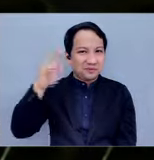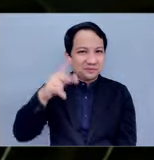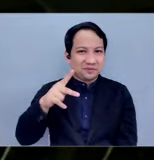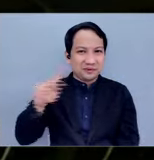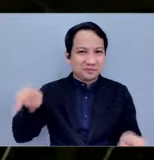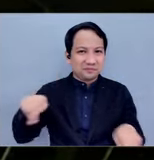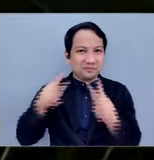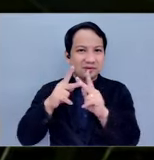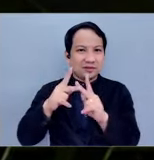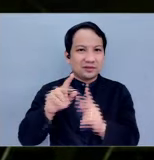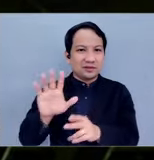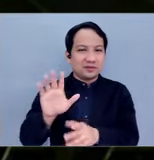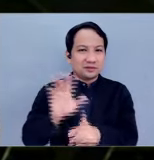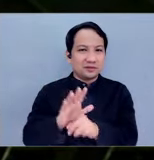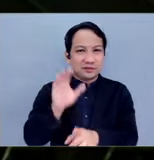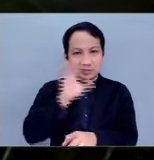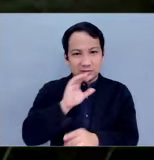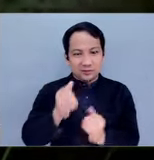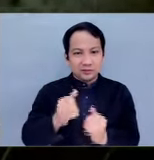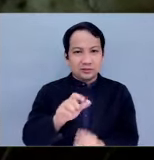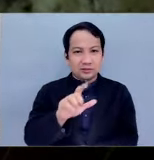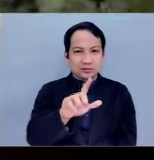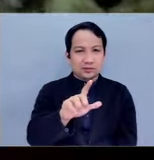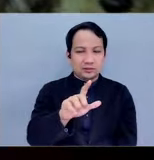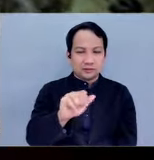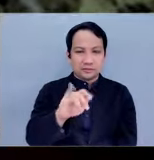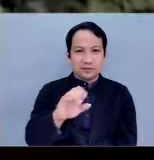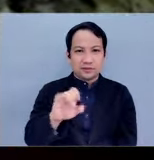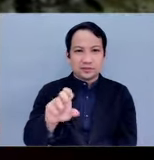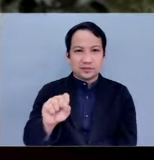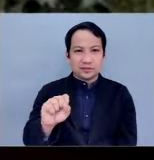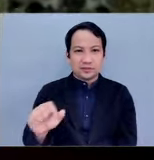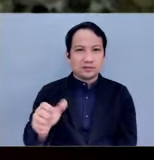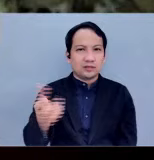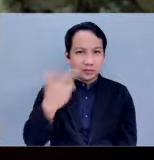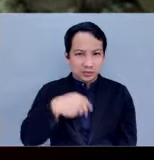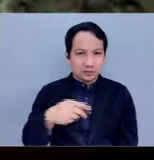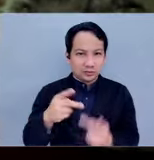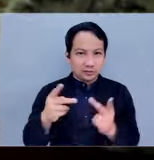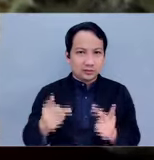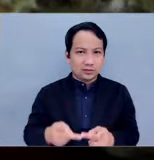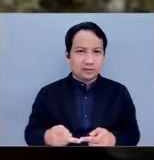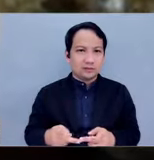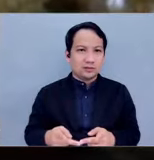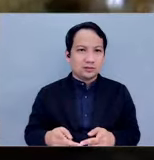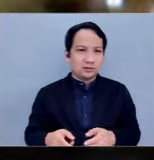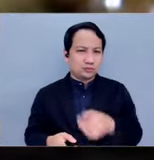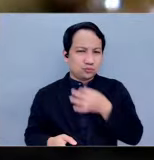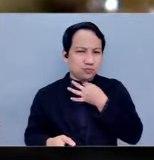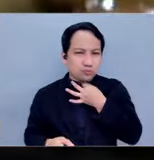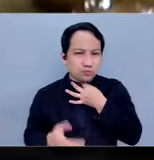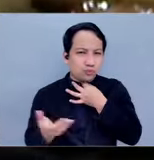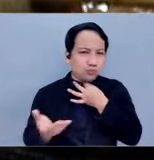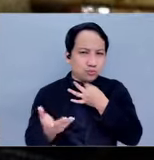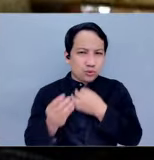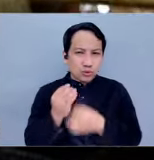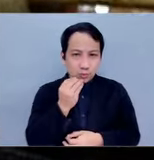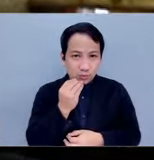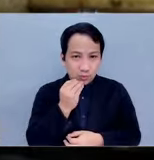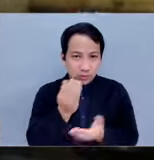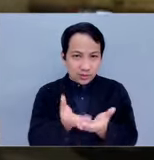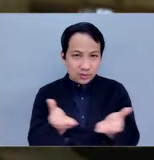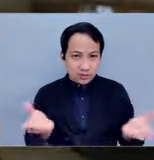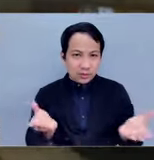resto sa Cebu na La Parisienne. Sa ganda ng lugar, mas naintriga ako sa mga pagkaing hinahain nila